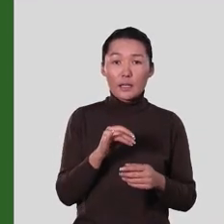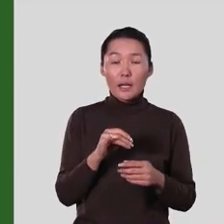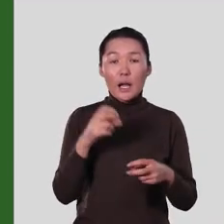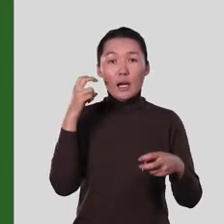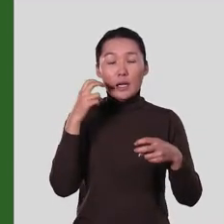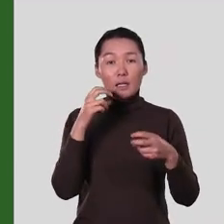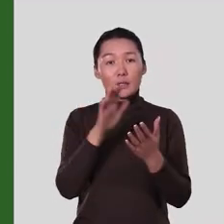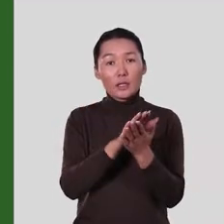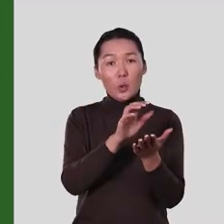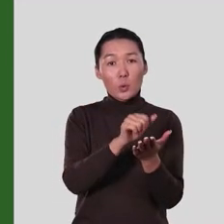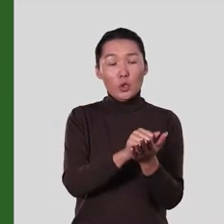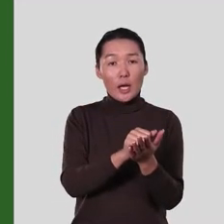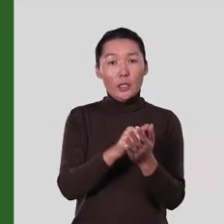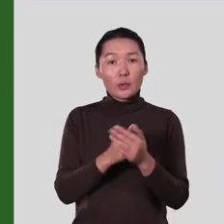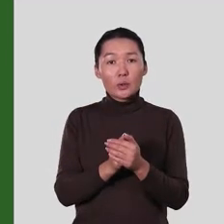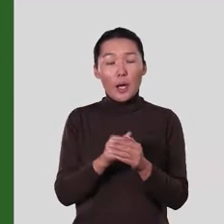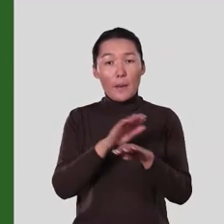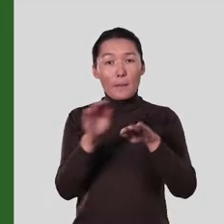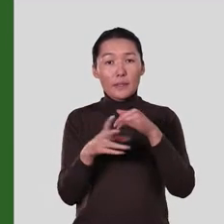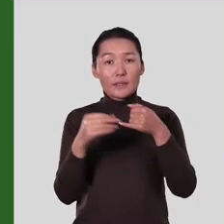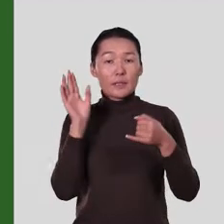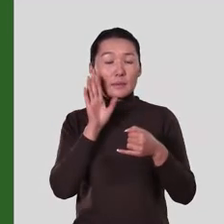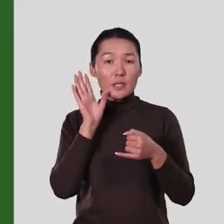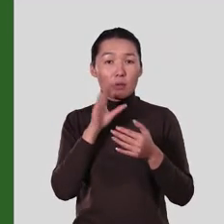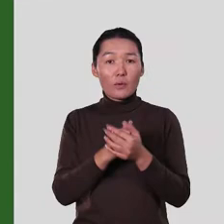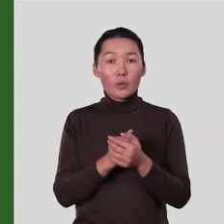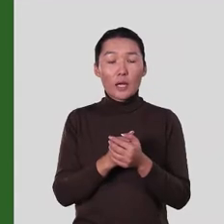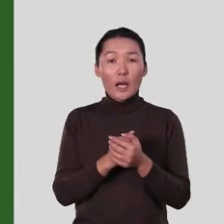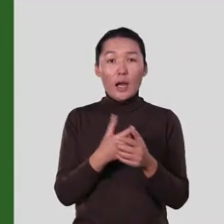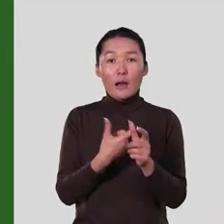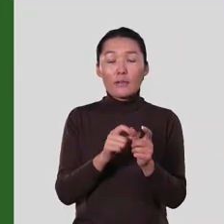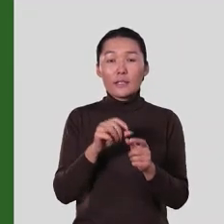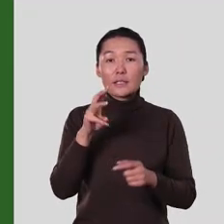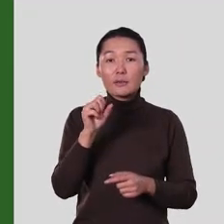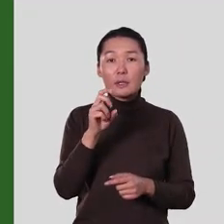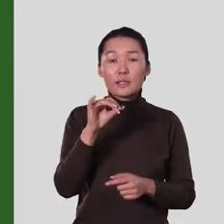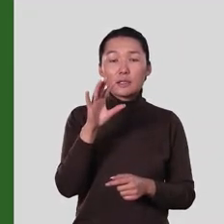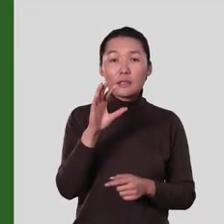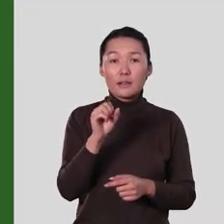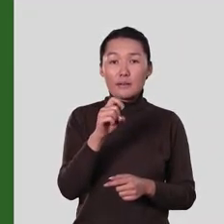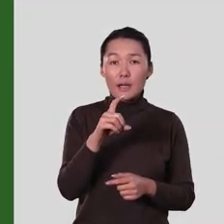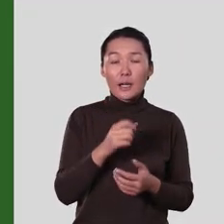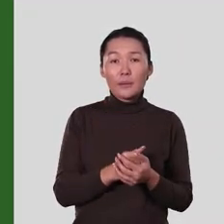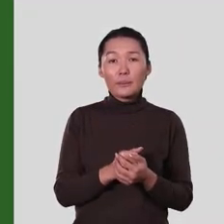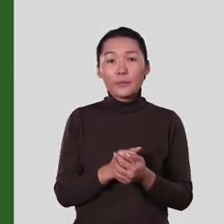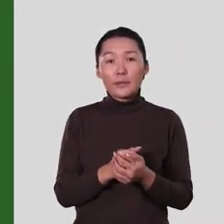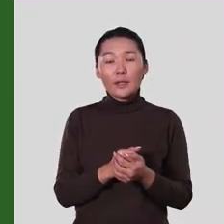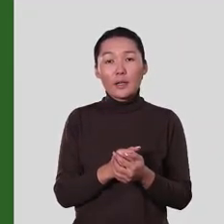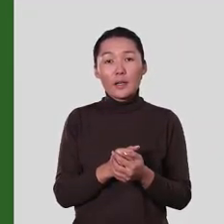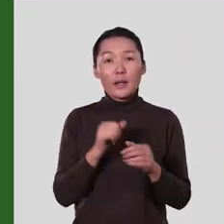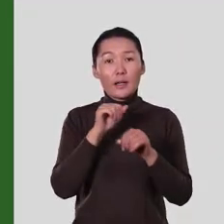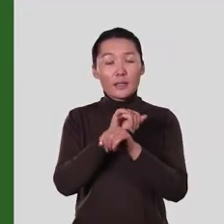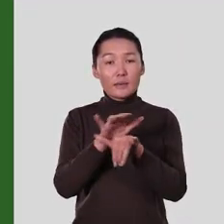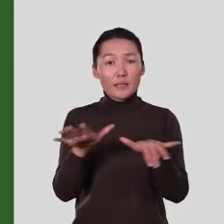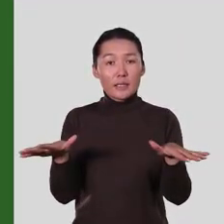подземных вод. В гидрогеологических массивах Кюнгей и Терскей-Алатоу